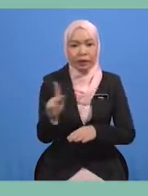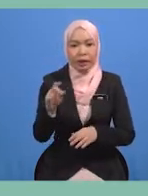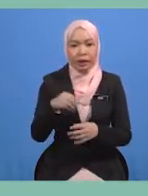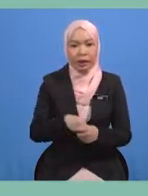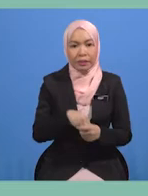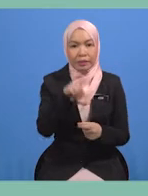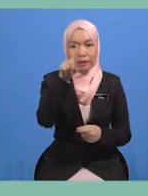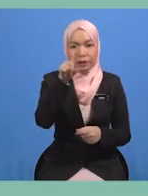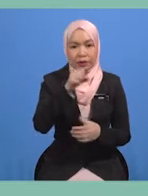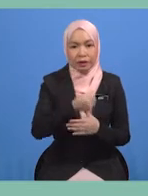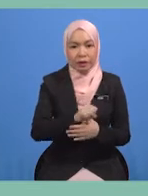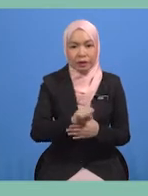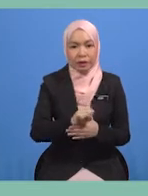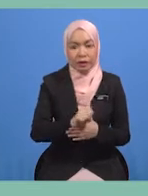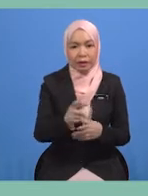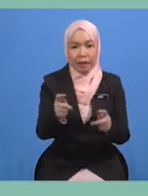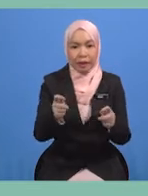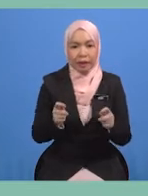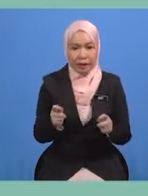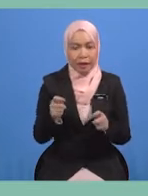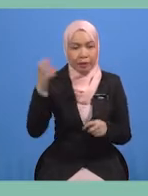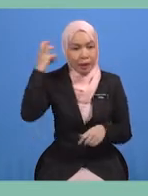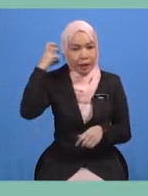penerima radio.